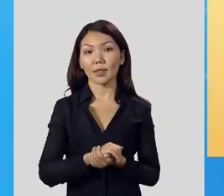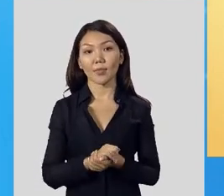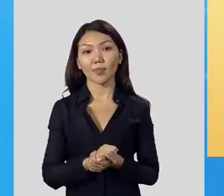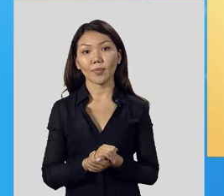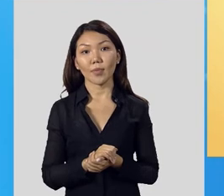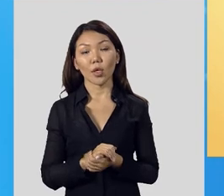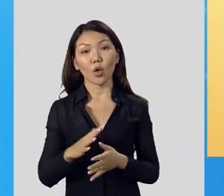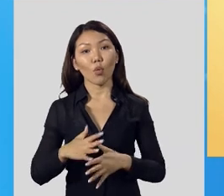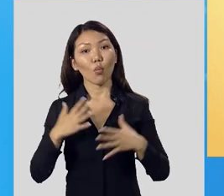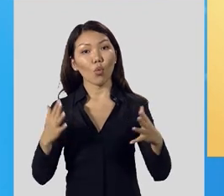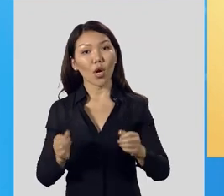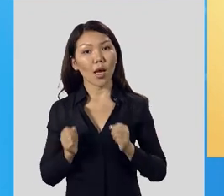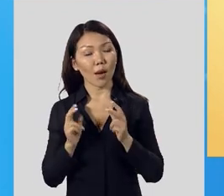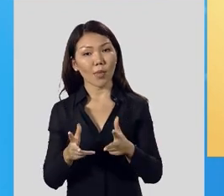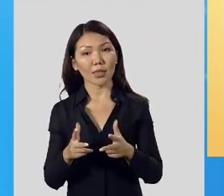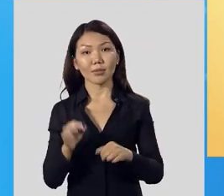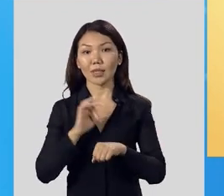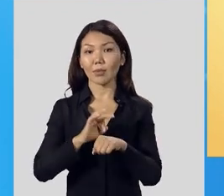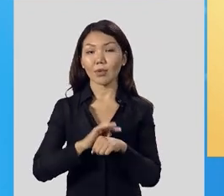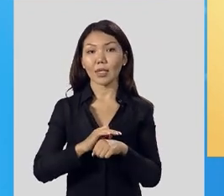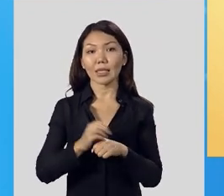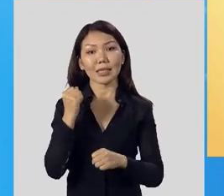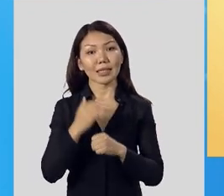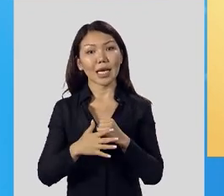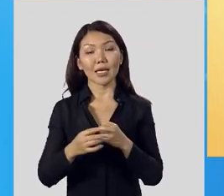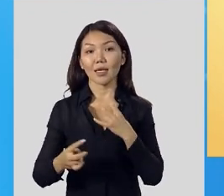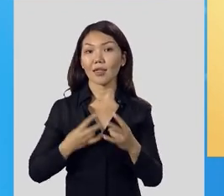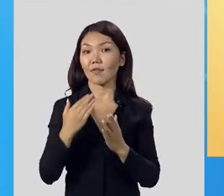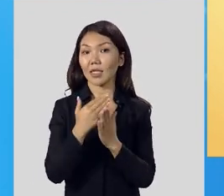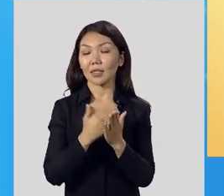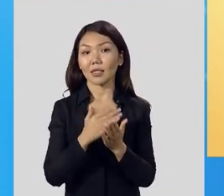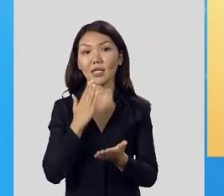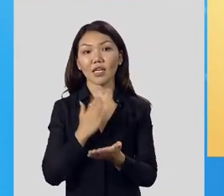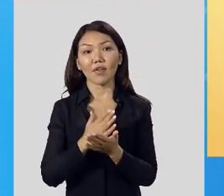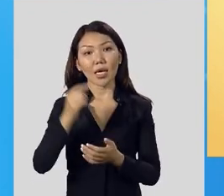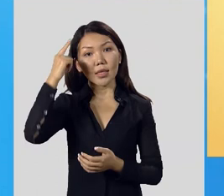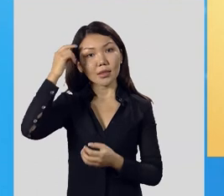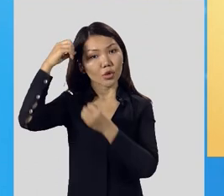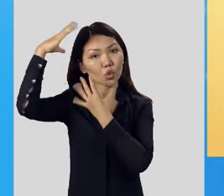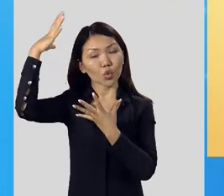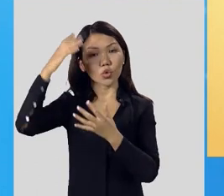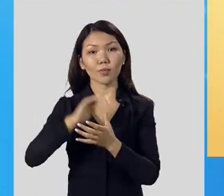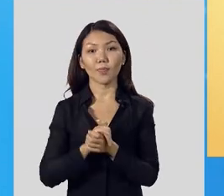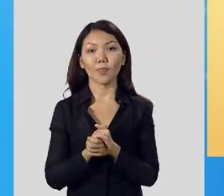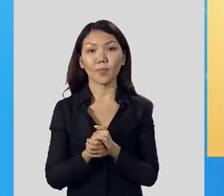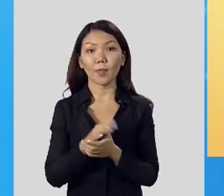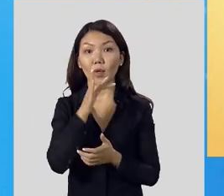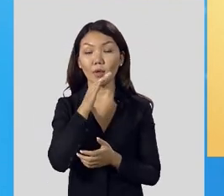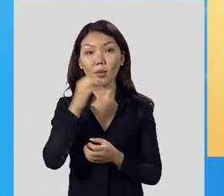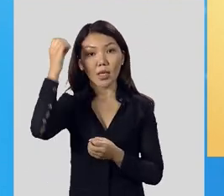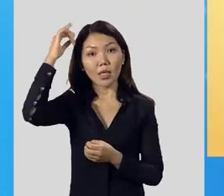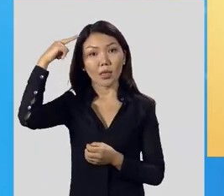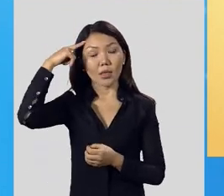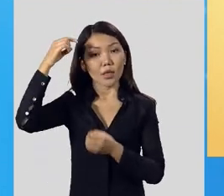Наиболее опасным заболеванием центральной нервной системы является инсульт. При инсульте в